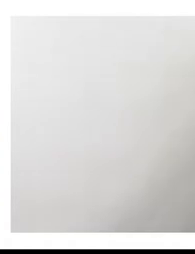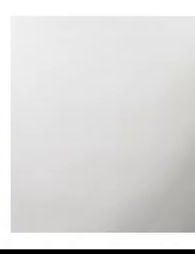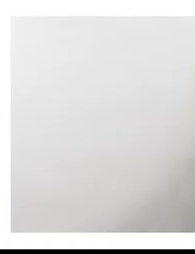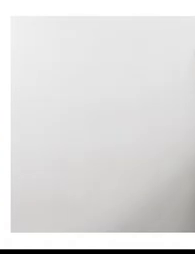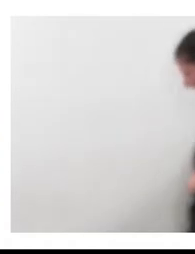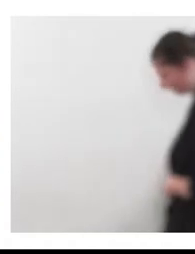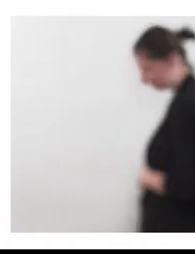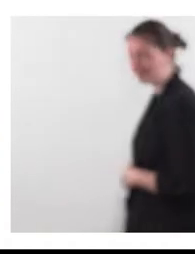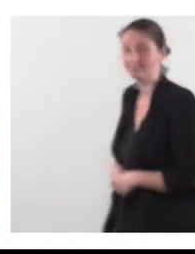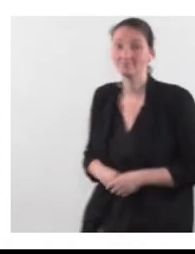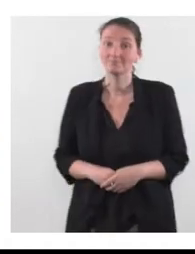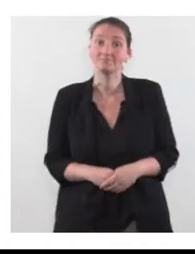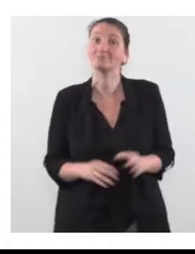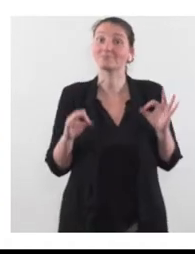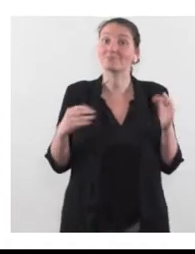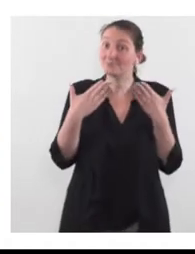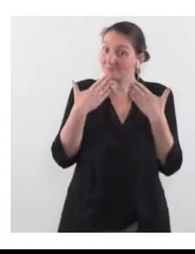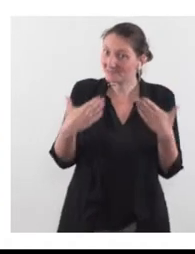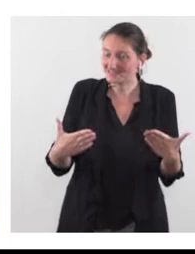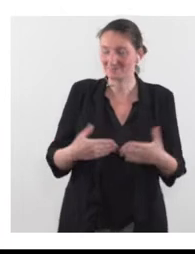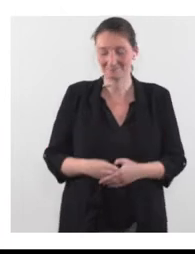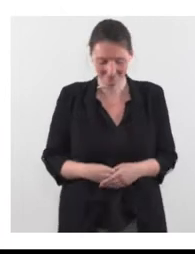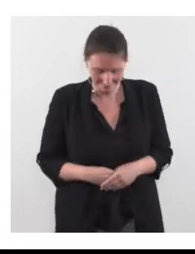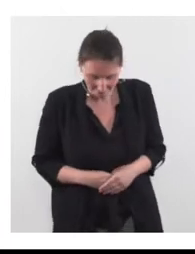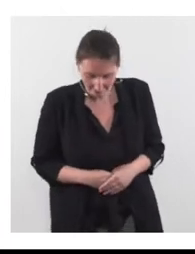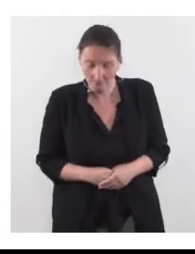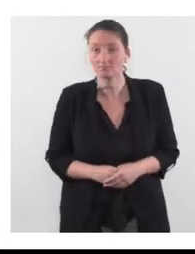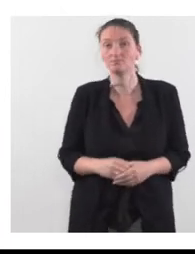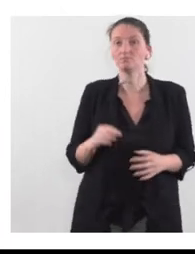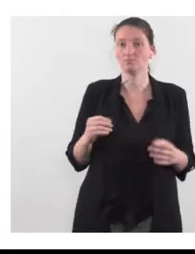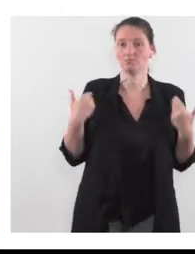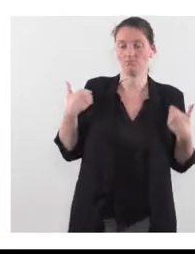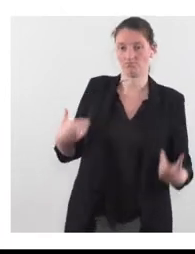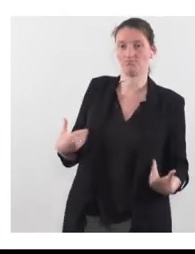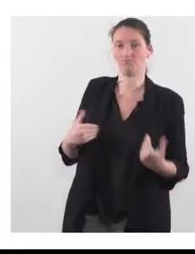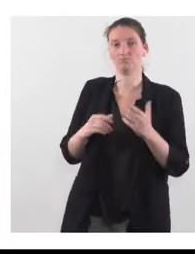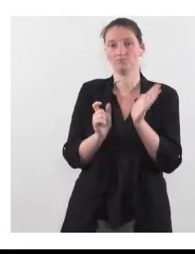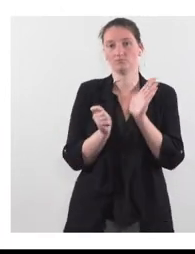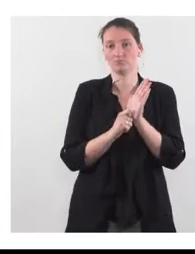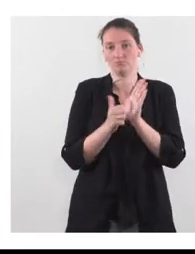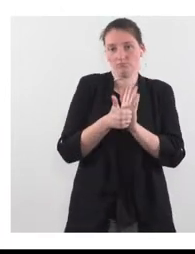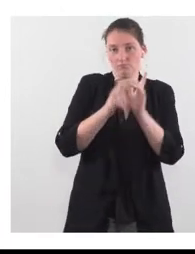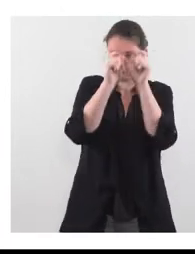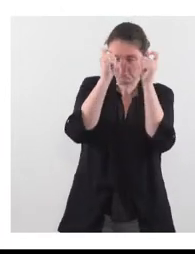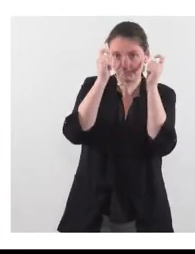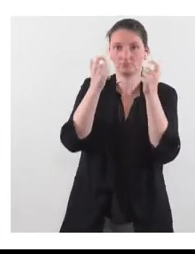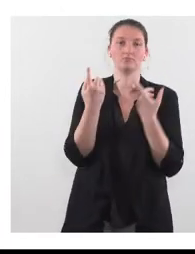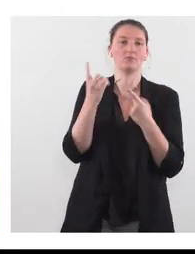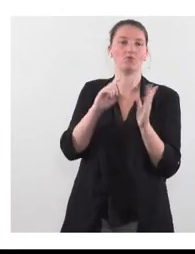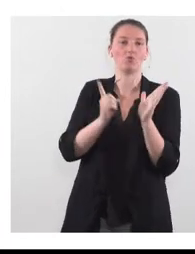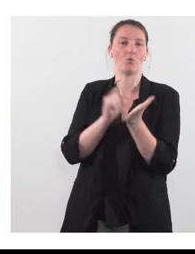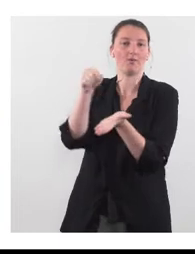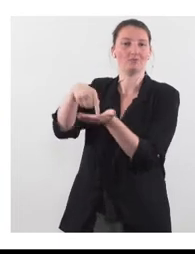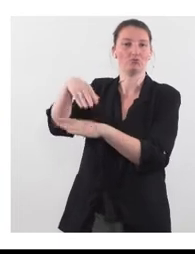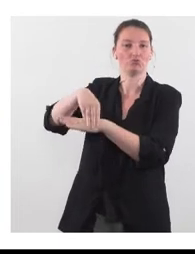Yes. Oui, merci. Je suis donc l'ombudsman en Suède. Je m'occupe